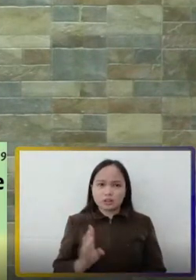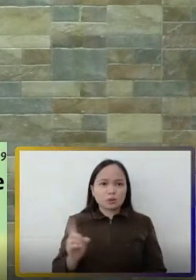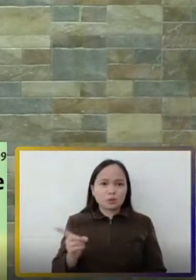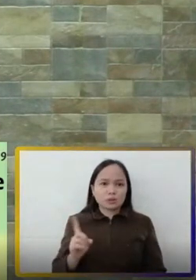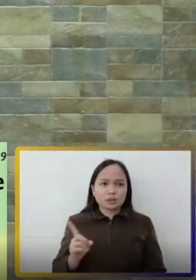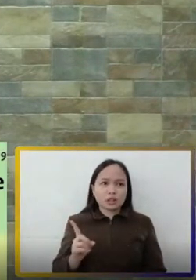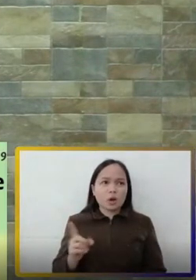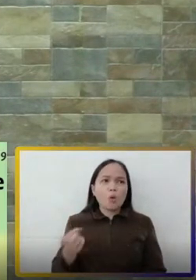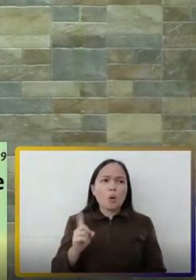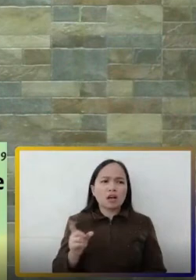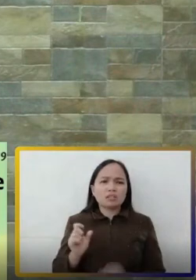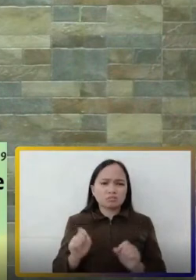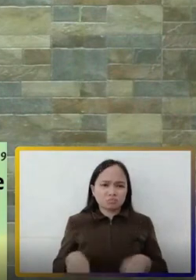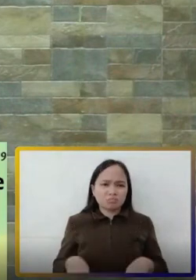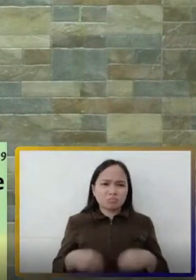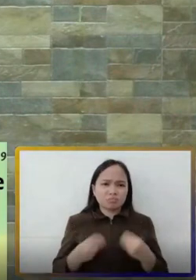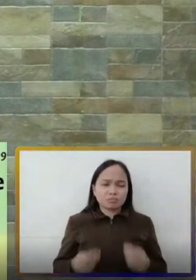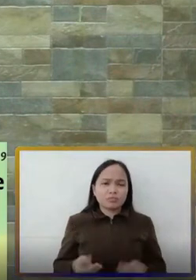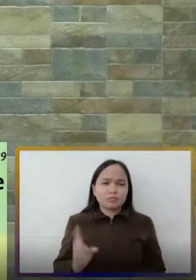Anong maibibigay?